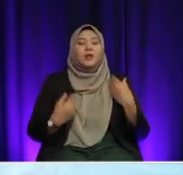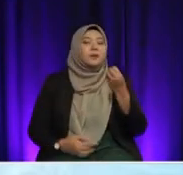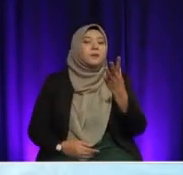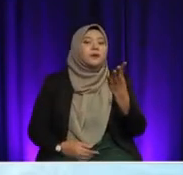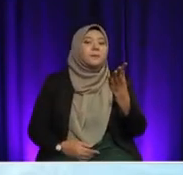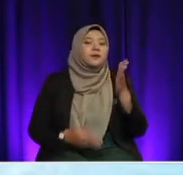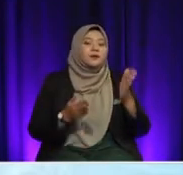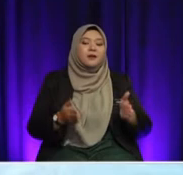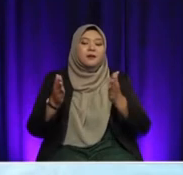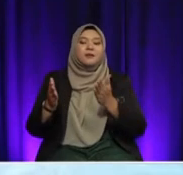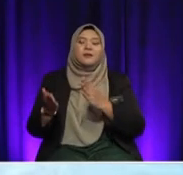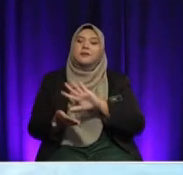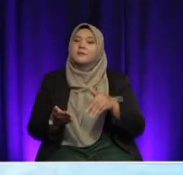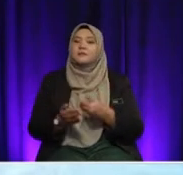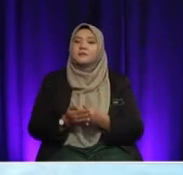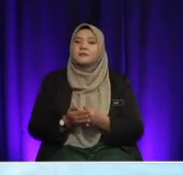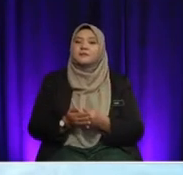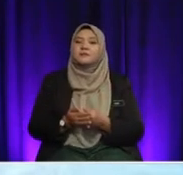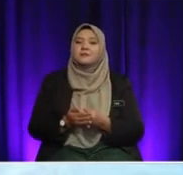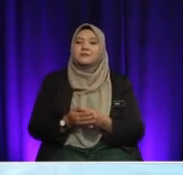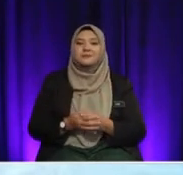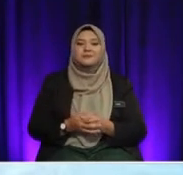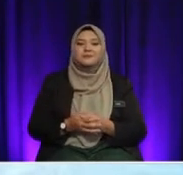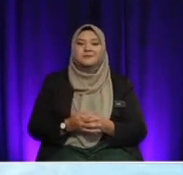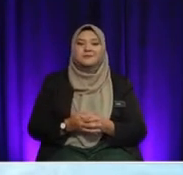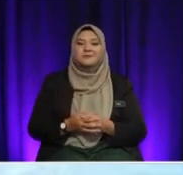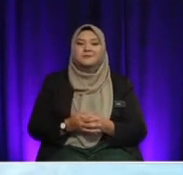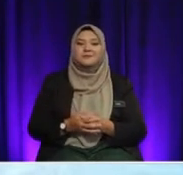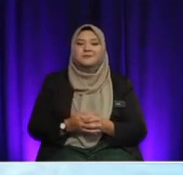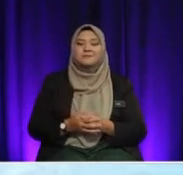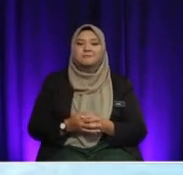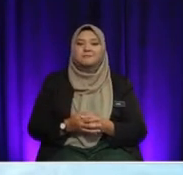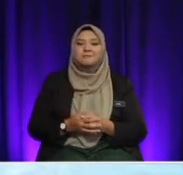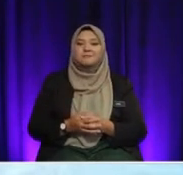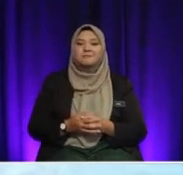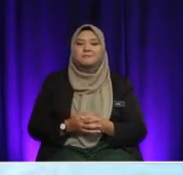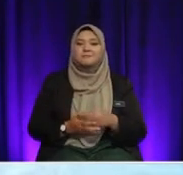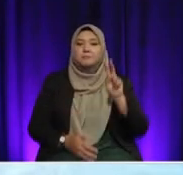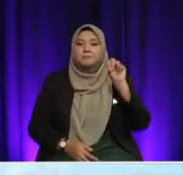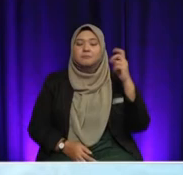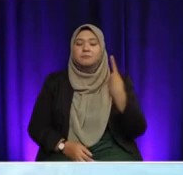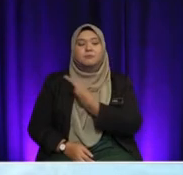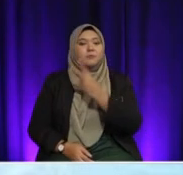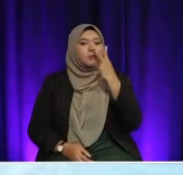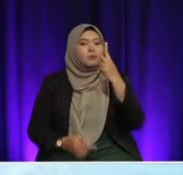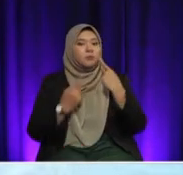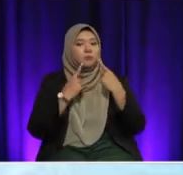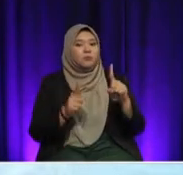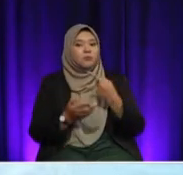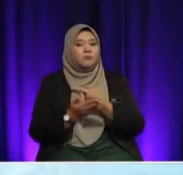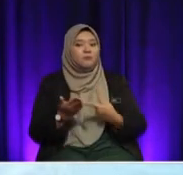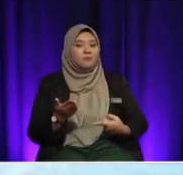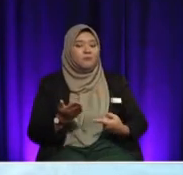selama 1 jam. Langkah keempat A, mencelup isi ayam ke dalam telur. Langkah kelima